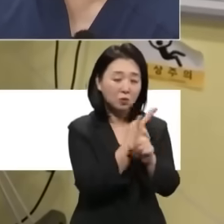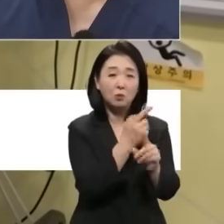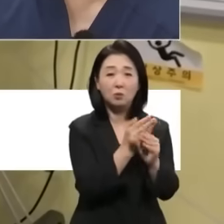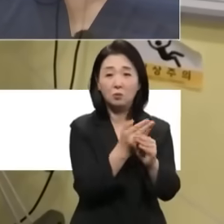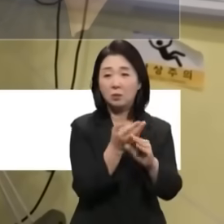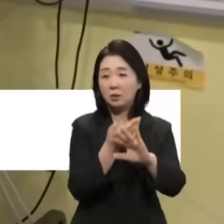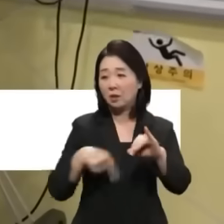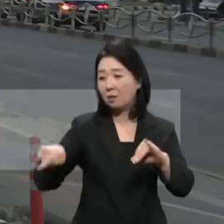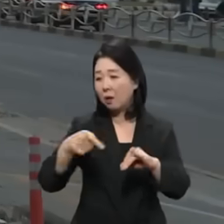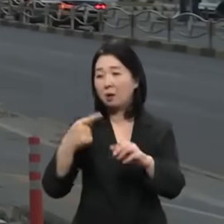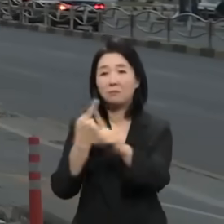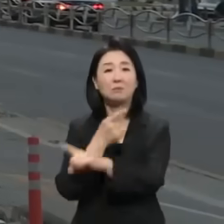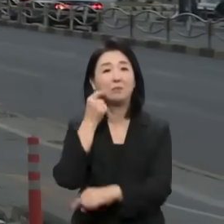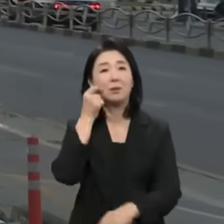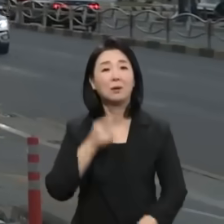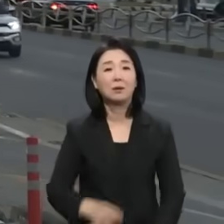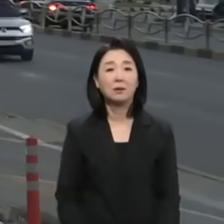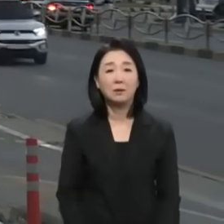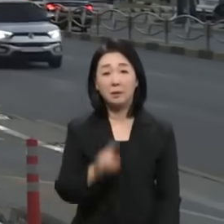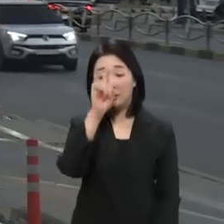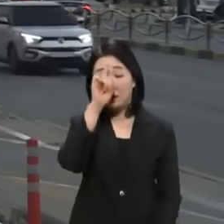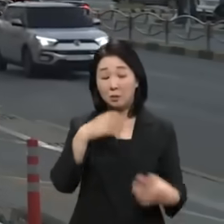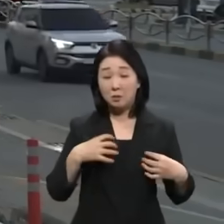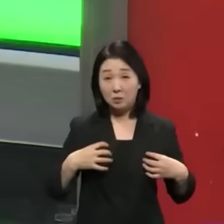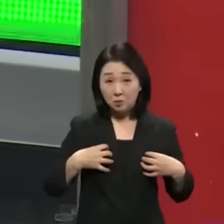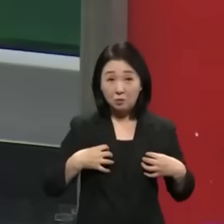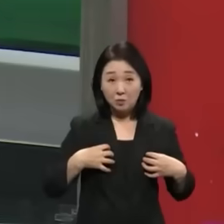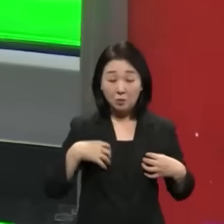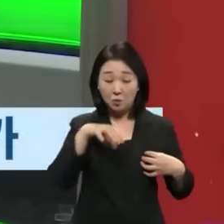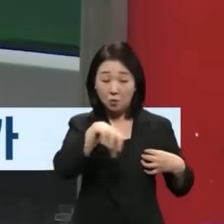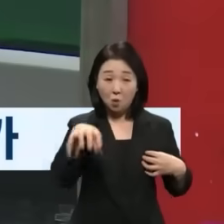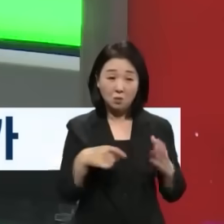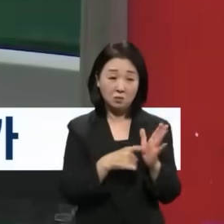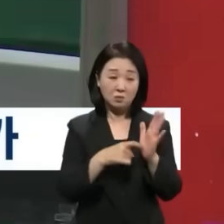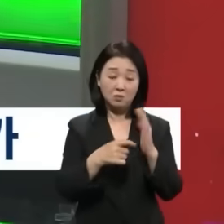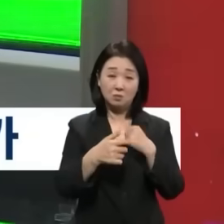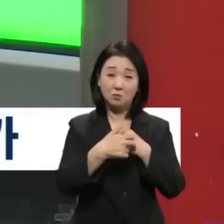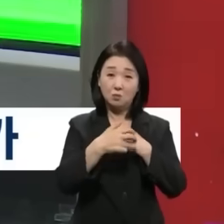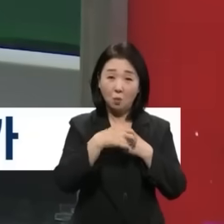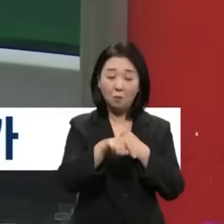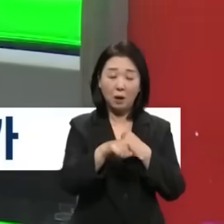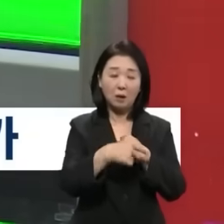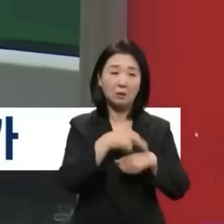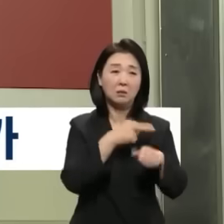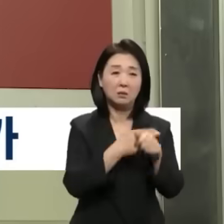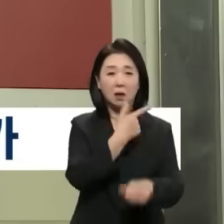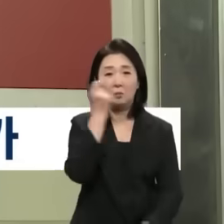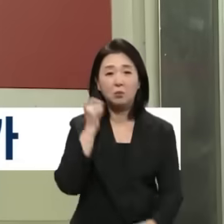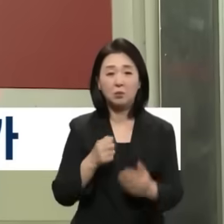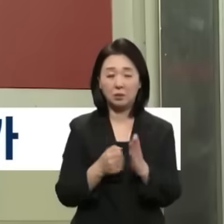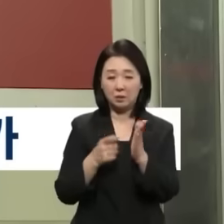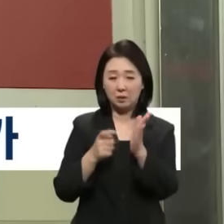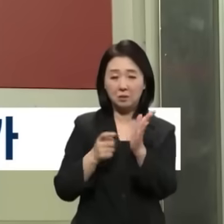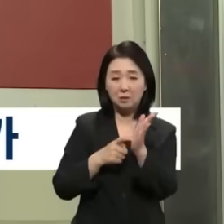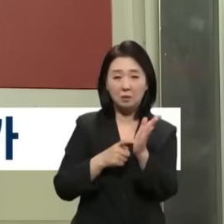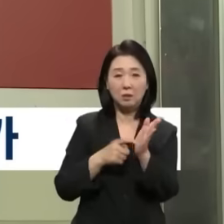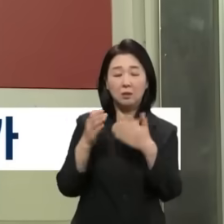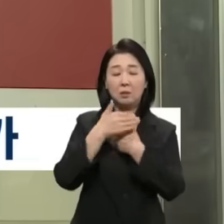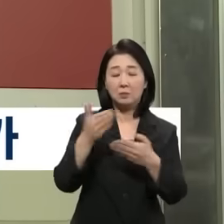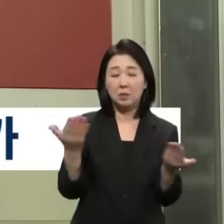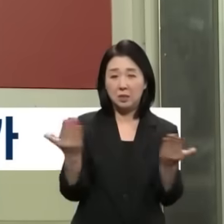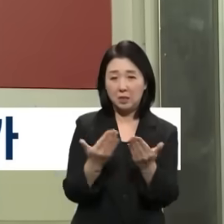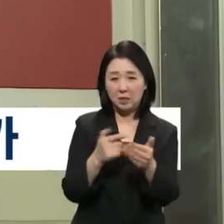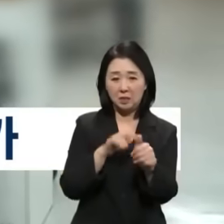방치가 되거든요 올해들어 전국 응급 의료 기관에서 의료인력 부족으로 응급실 진료를 제한한다는 안내 메시지도